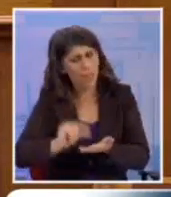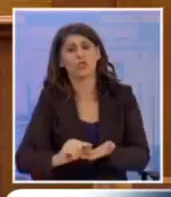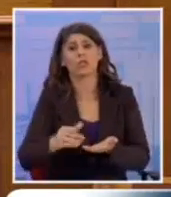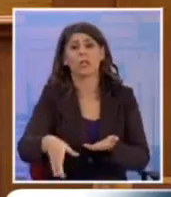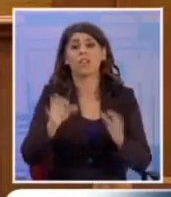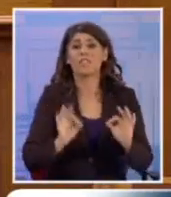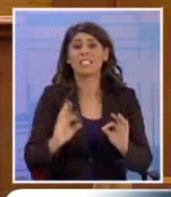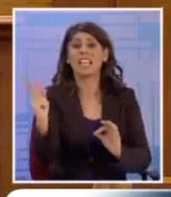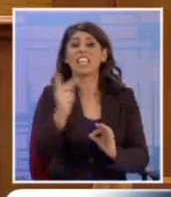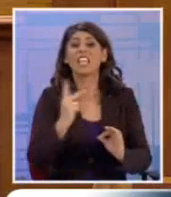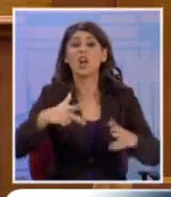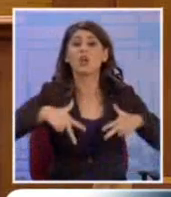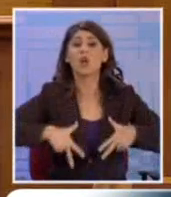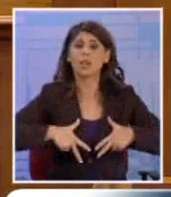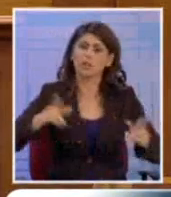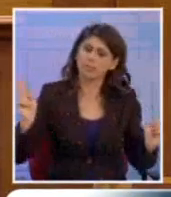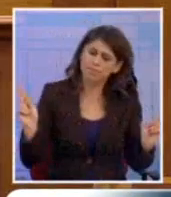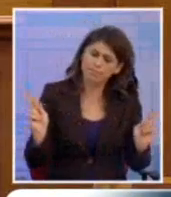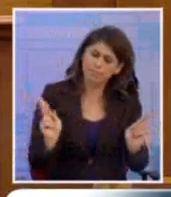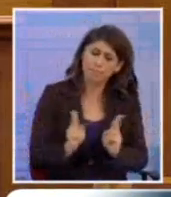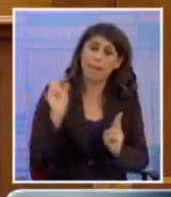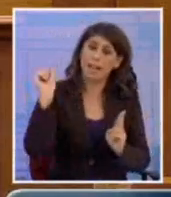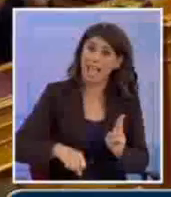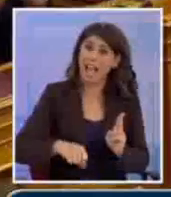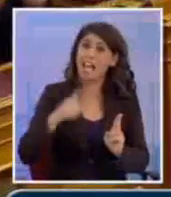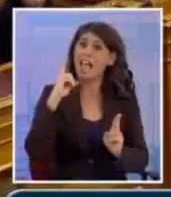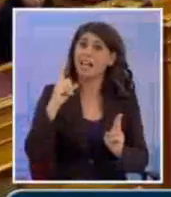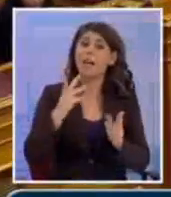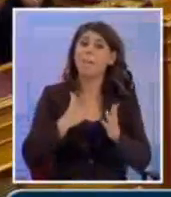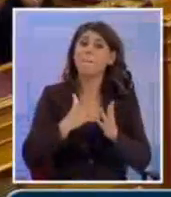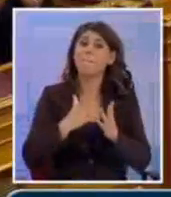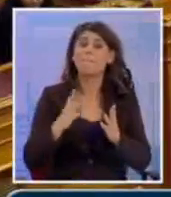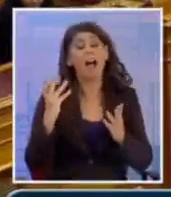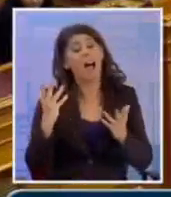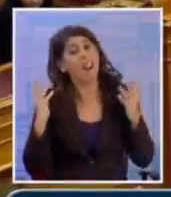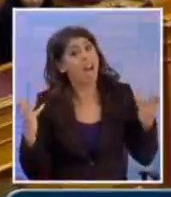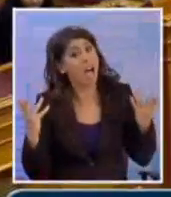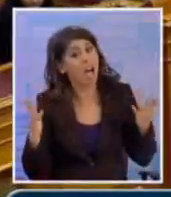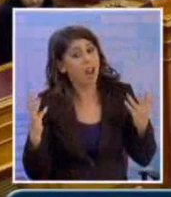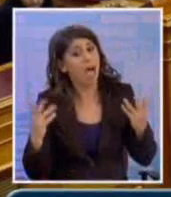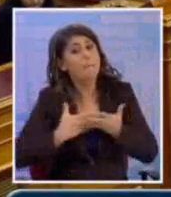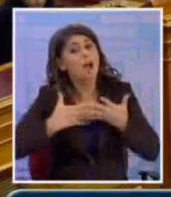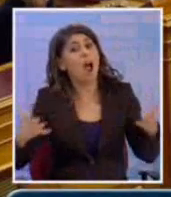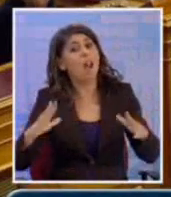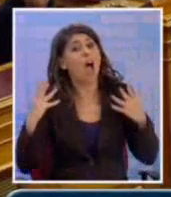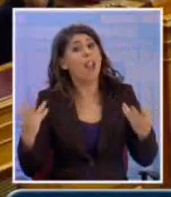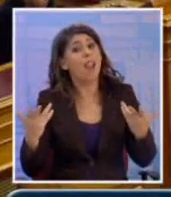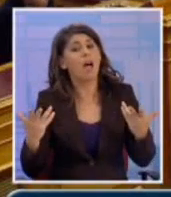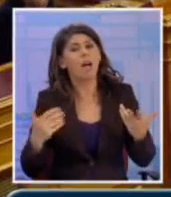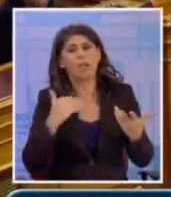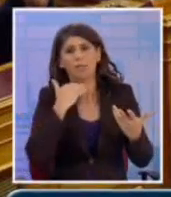συρρυκνώνεται το κοινωνικό κράτος. Αλλά ένα πολύ μεγάλο αλλά. Νομίζω ότι δεν μπορεί